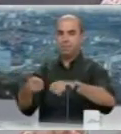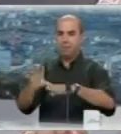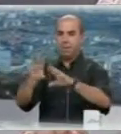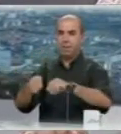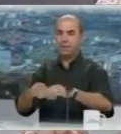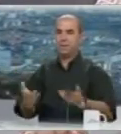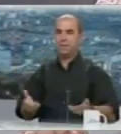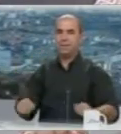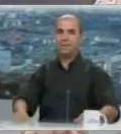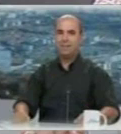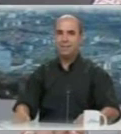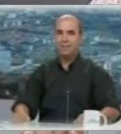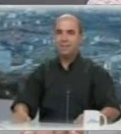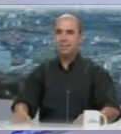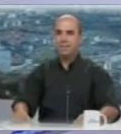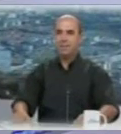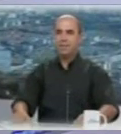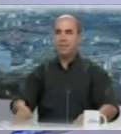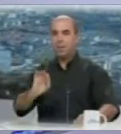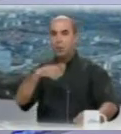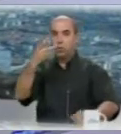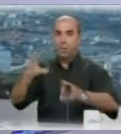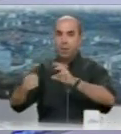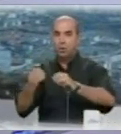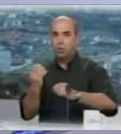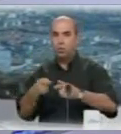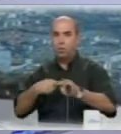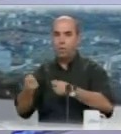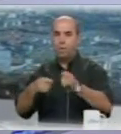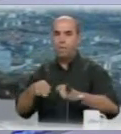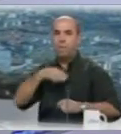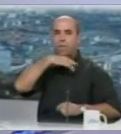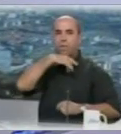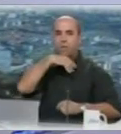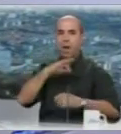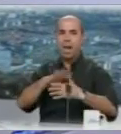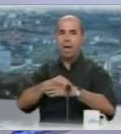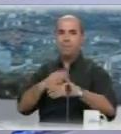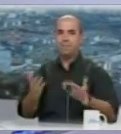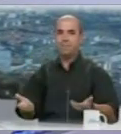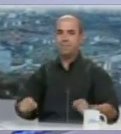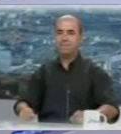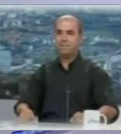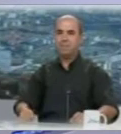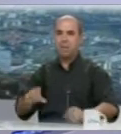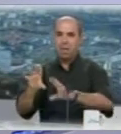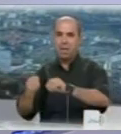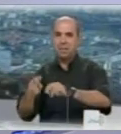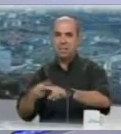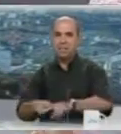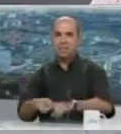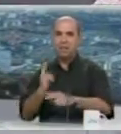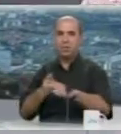غير مقطع خيرة أنه يروح يشريته، وما كاش خيرة يعني هذيك اللي تقاطع الناس، يعني عاد غير المكان، يعني عاد المكان احتفظ فقط